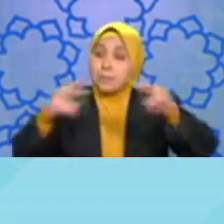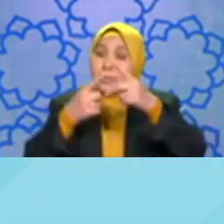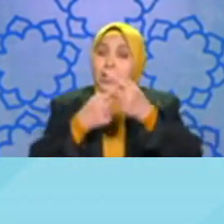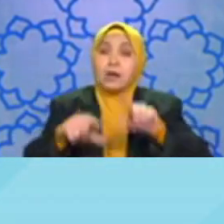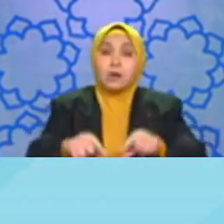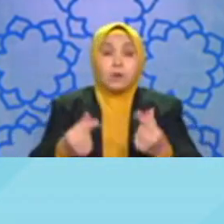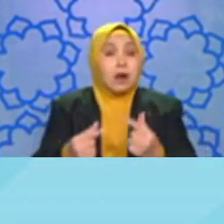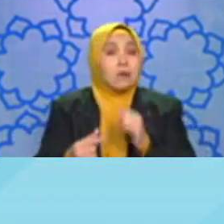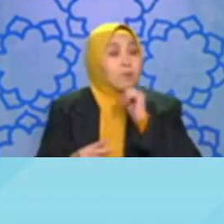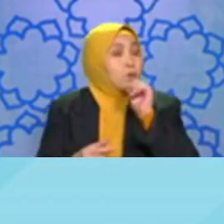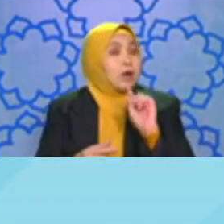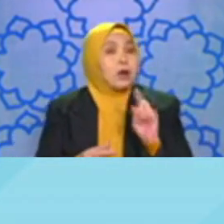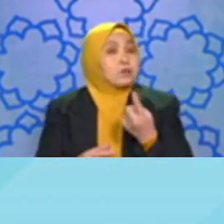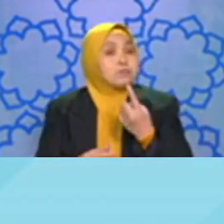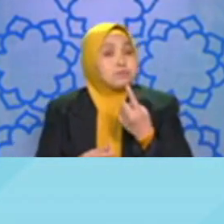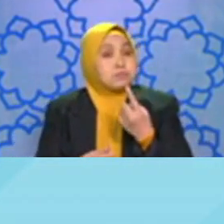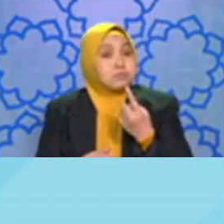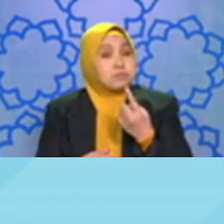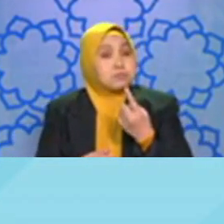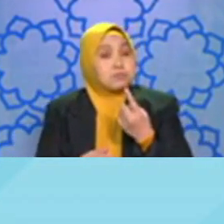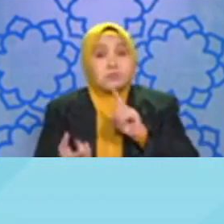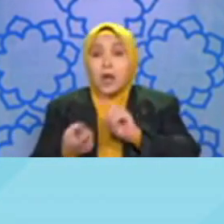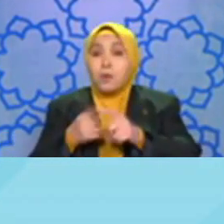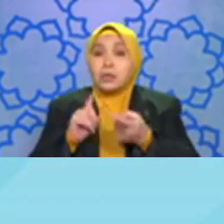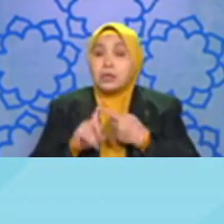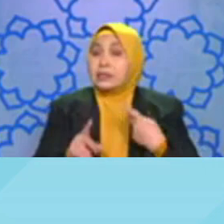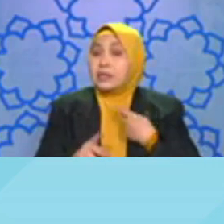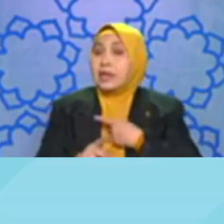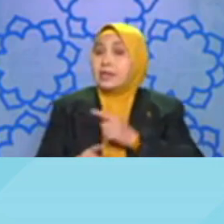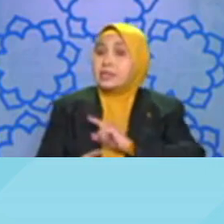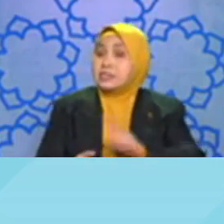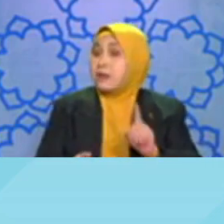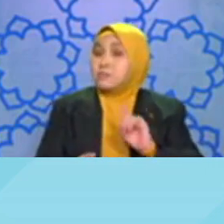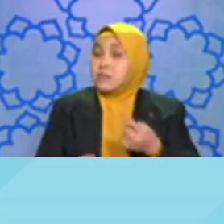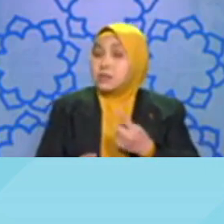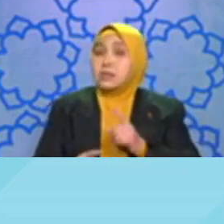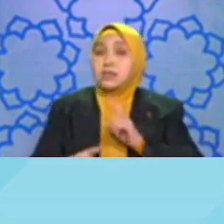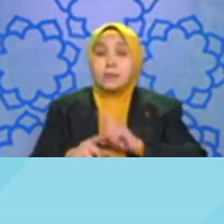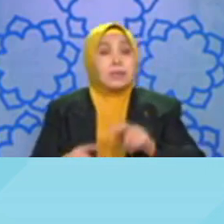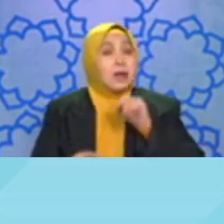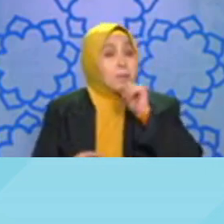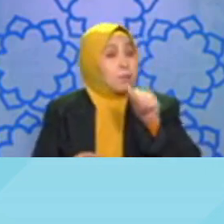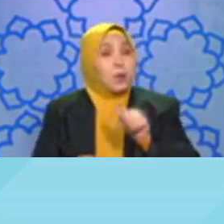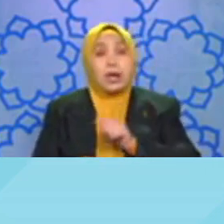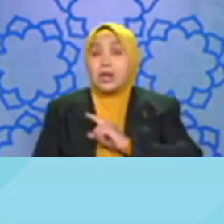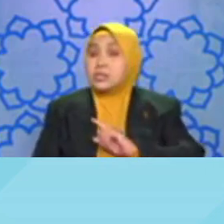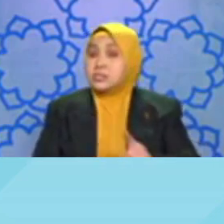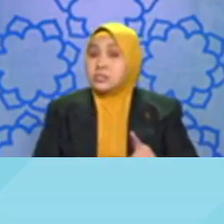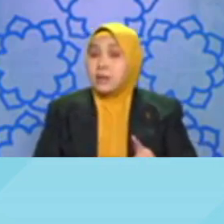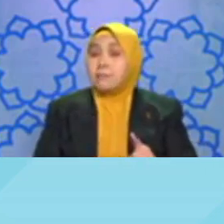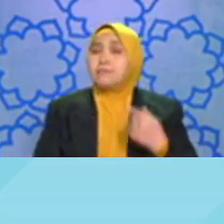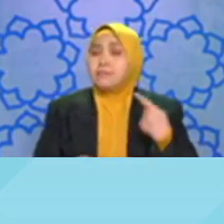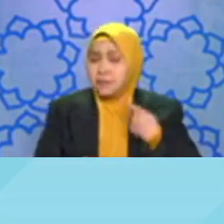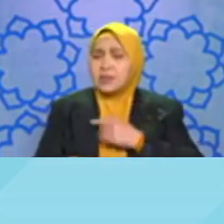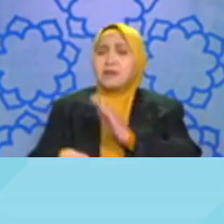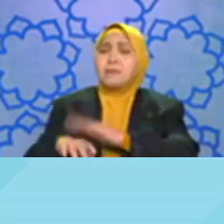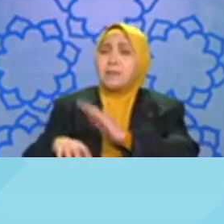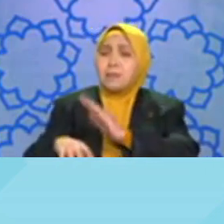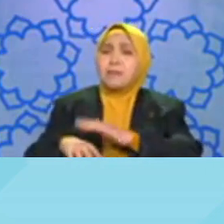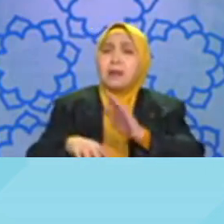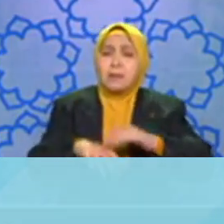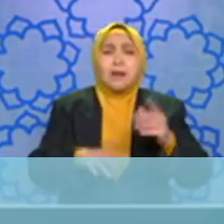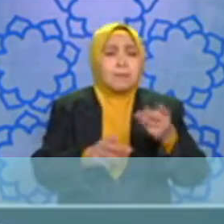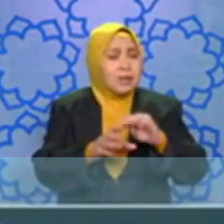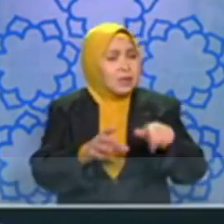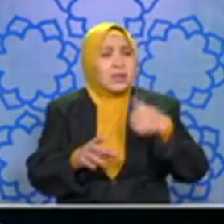ini, bukan sekadar kepada kawan-kawan kita yang beragama Islam, tetapi yang bukan beragama Islam, kita ajak mereka, kerana kita tahu